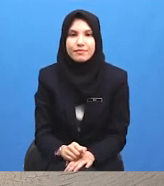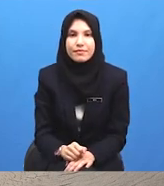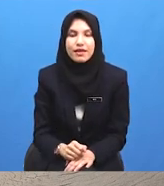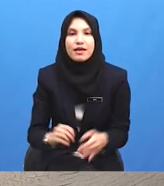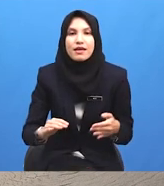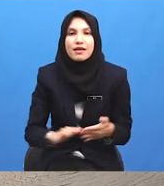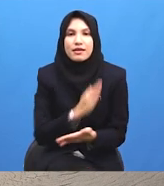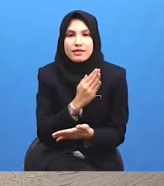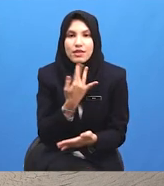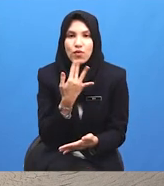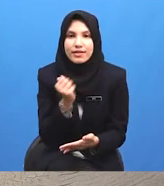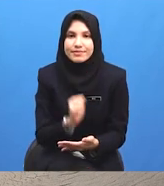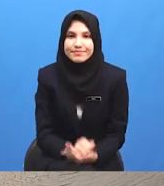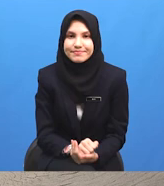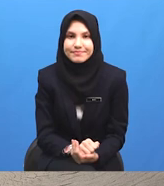kertas,